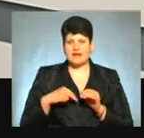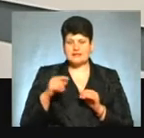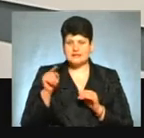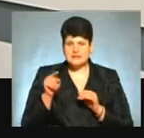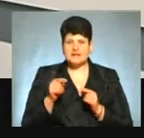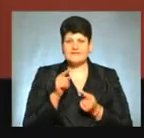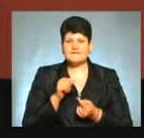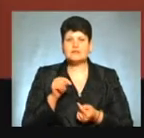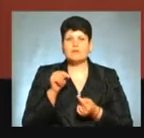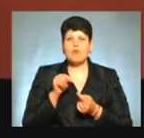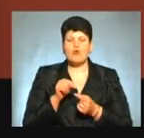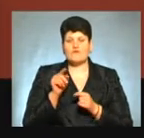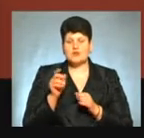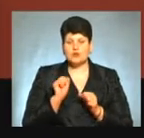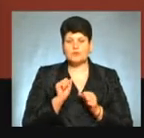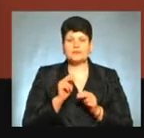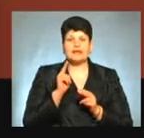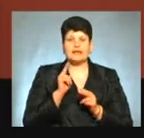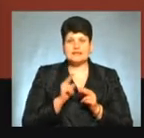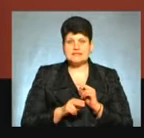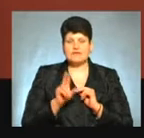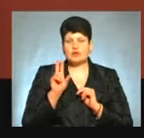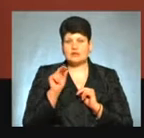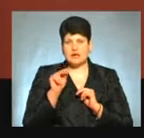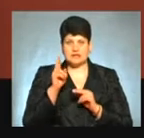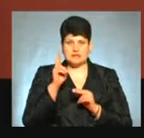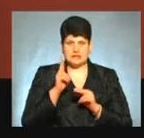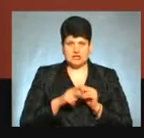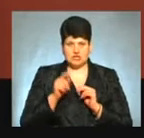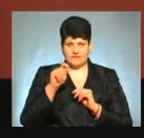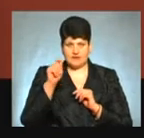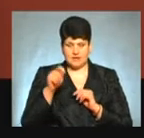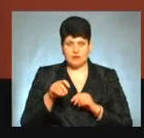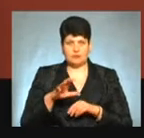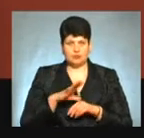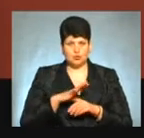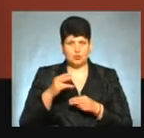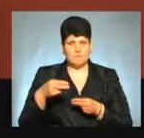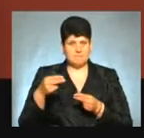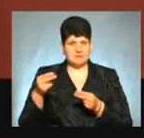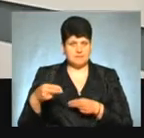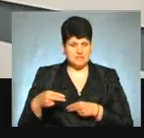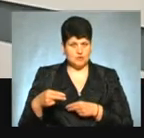і відповідно кінцевою датою закінчення війни, вона була підписана